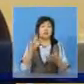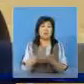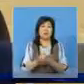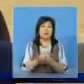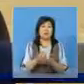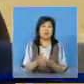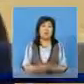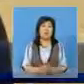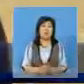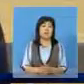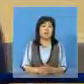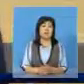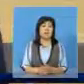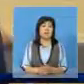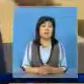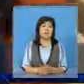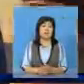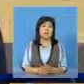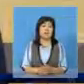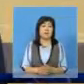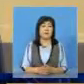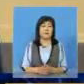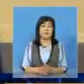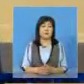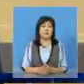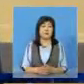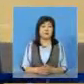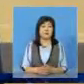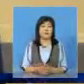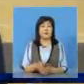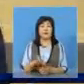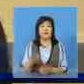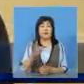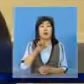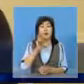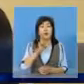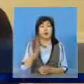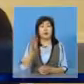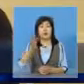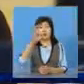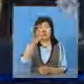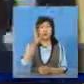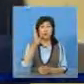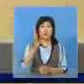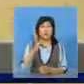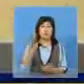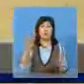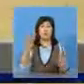осы өсіп жатқан жастардың елдің болашағы деген